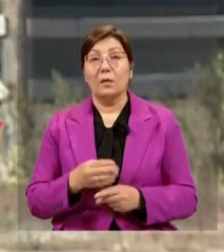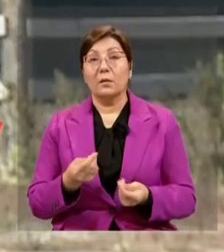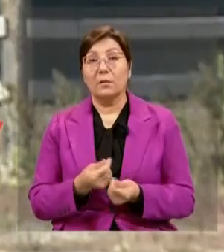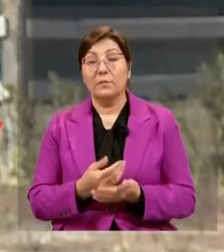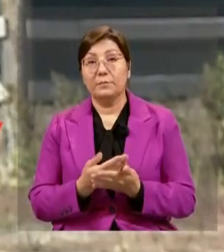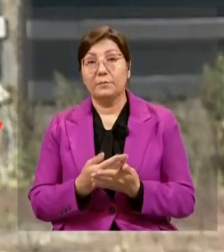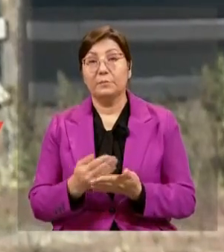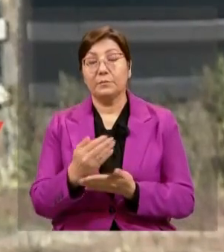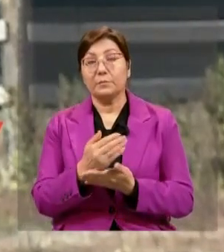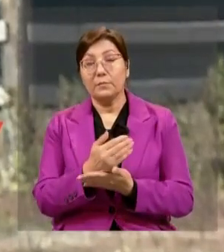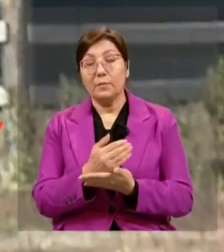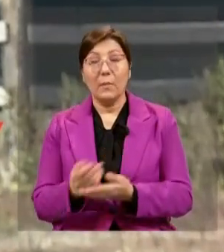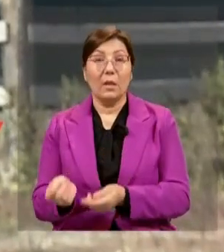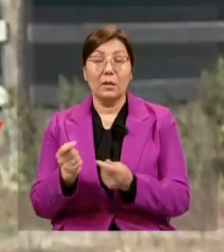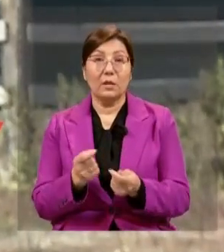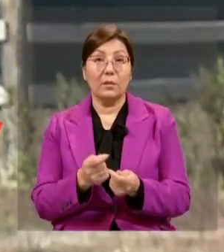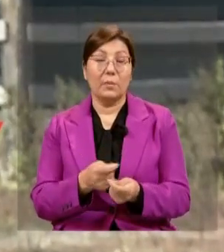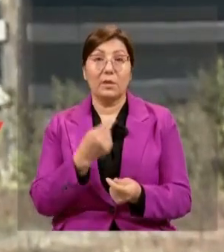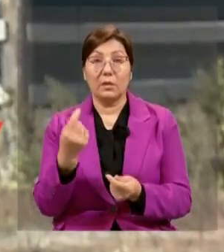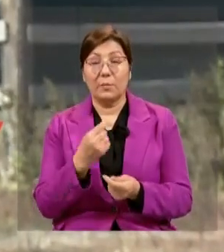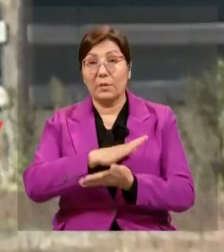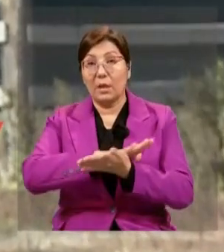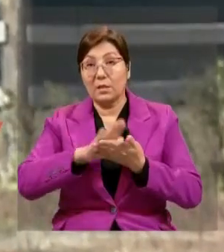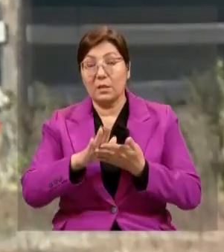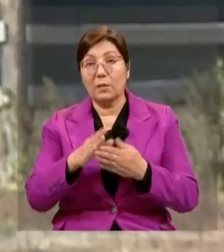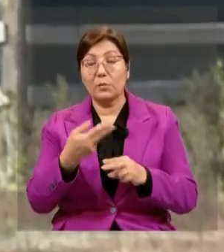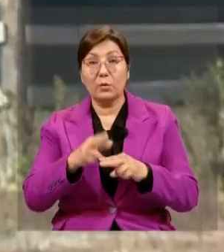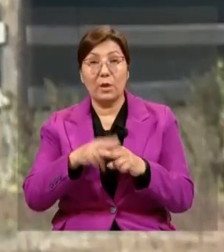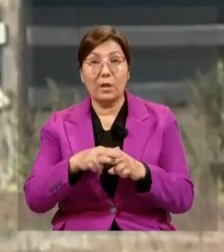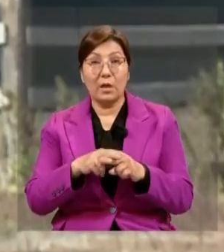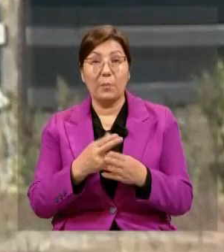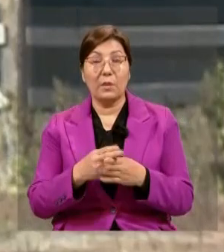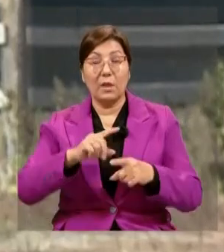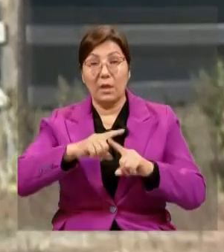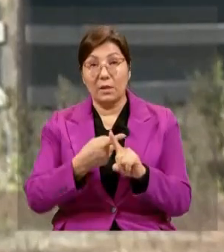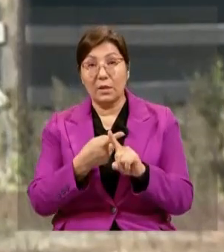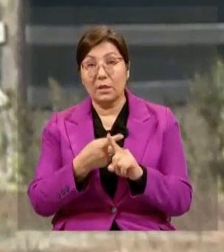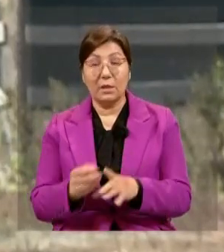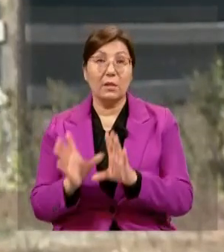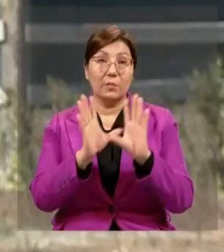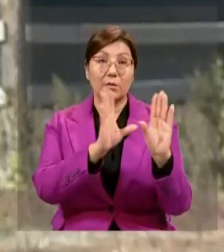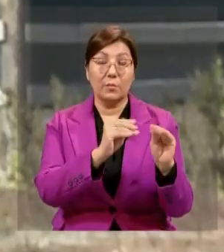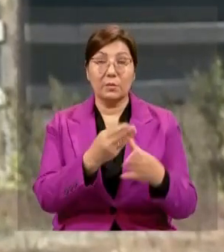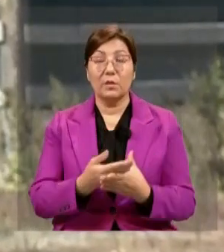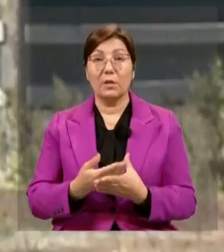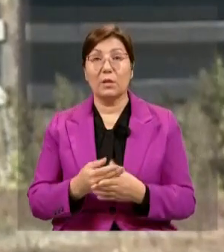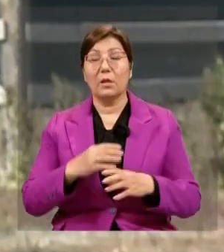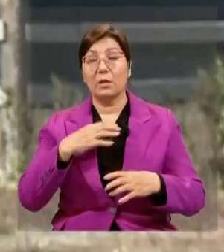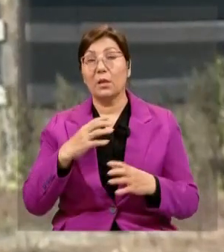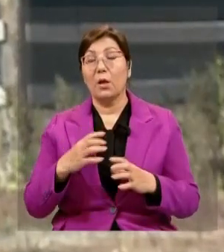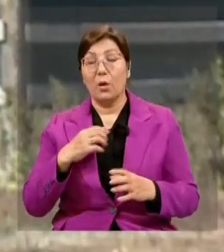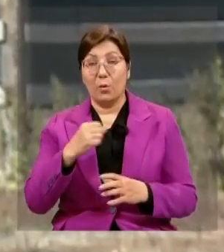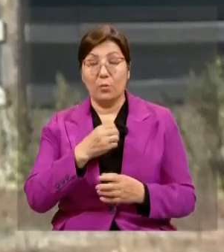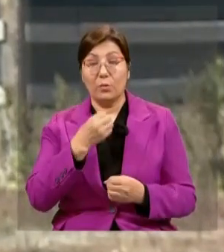жатқан көліктерді күтіп алып, ондағы дәнді дақылдарды тазарытып, содан кейін ғана арнайы техникаларға тиейміз. Өзіме трактор айдаған